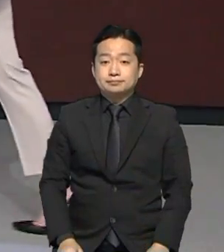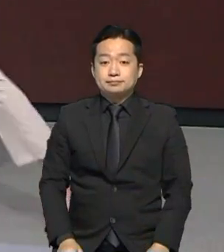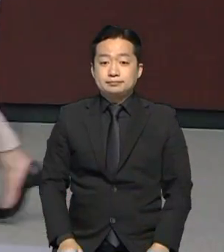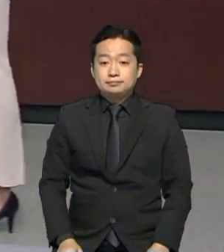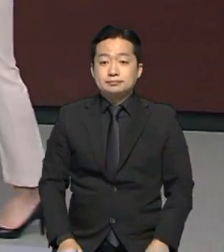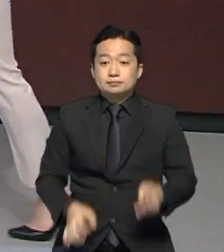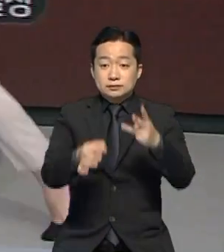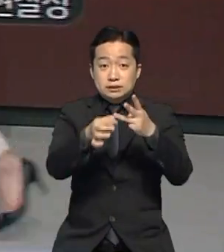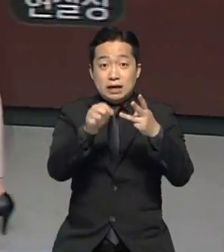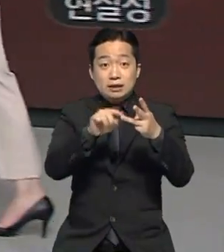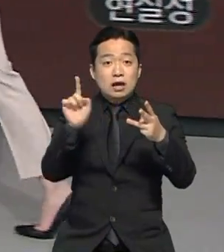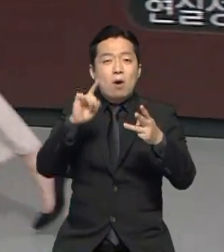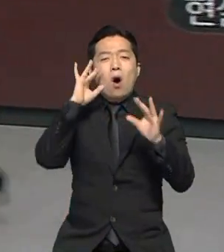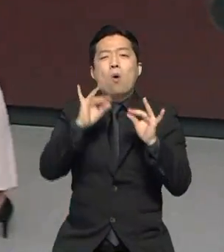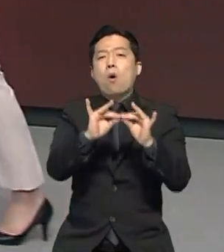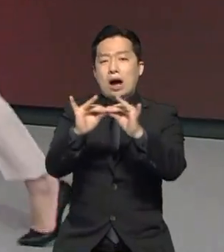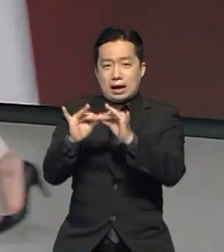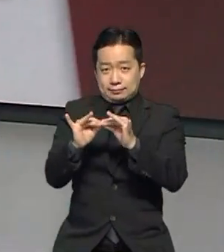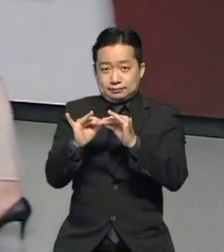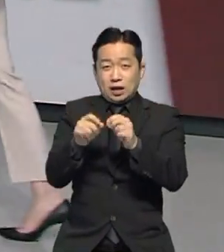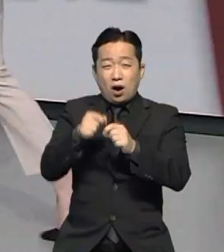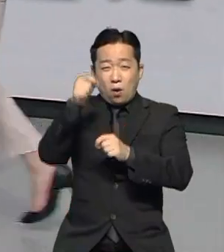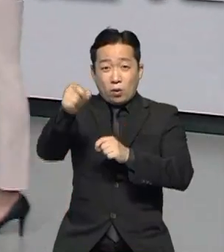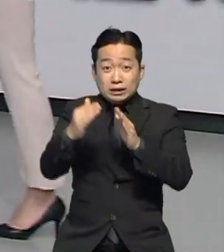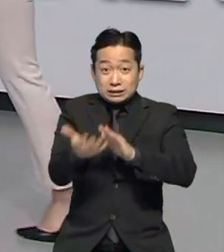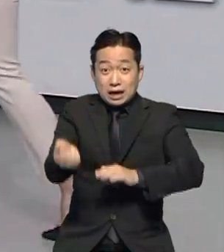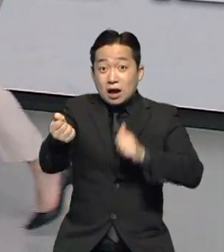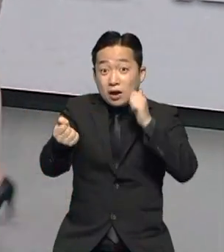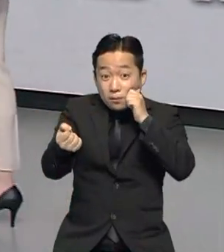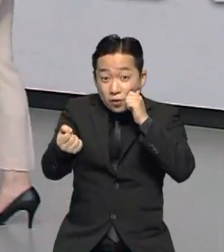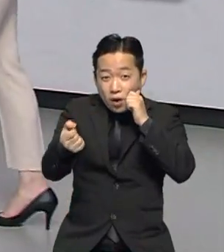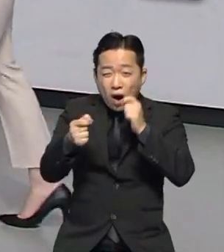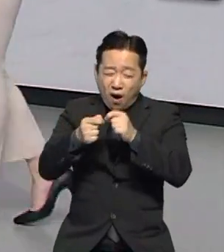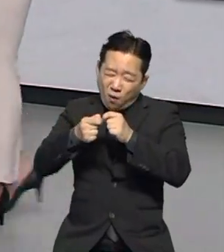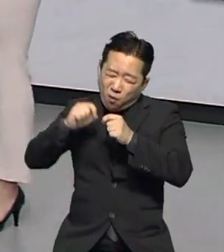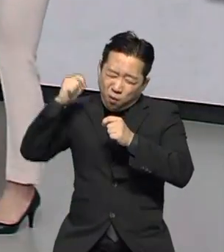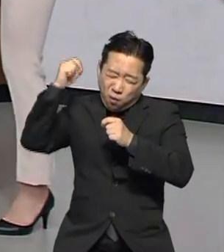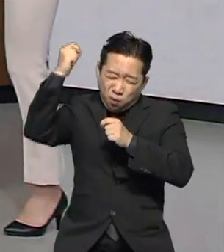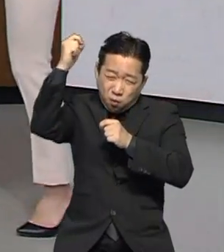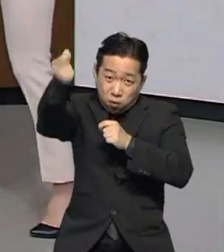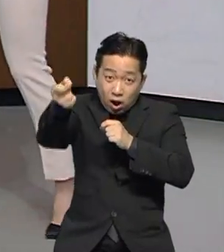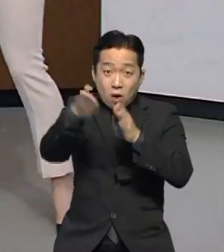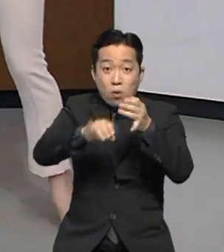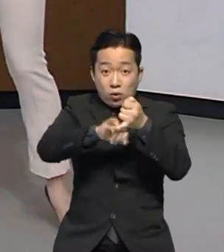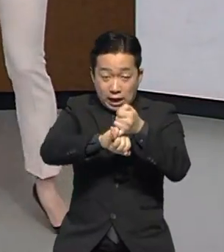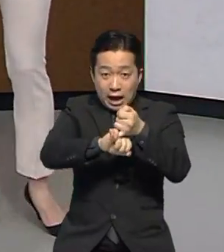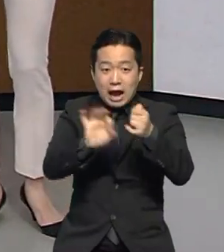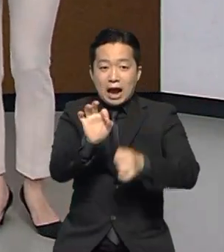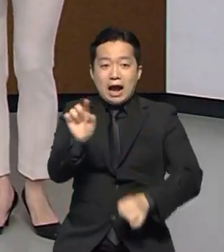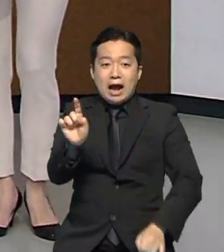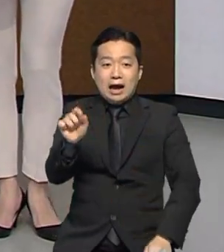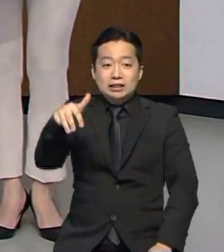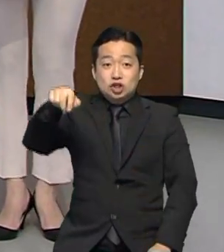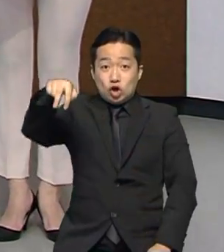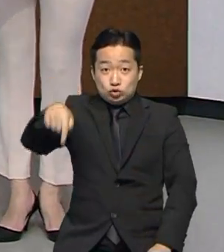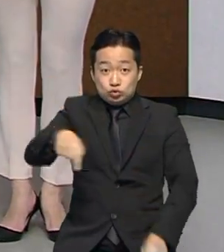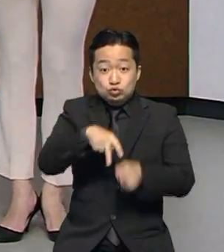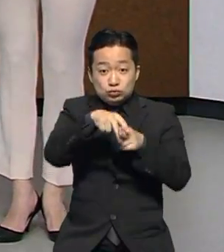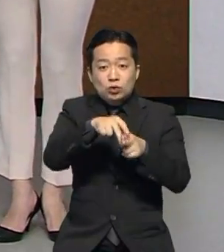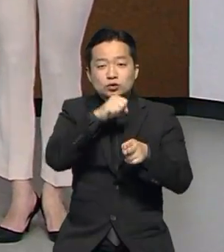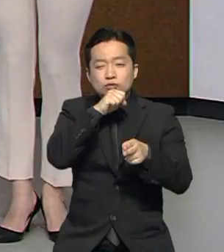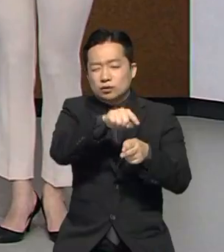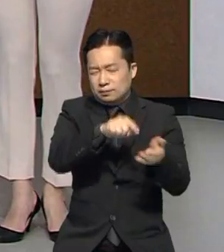번째 공감성에선 장기 무주택자 등에게 초장기 대출을 공약한 안철수 후보의 점수가